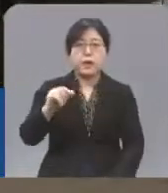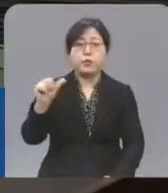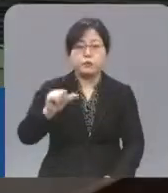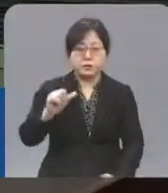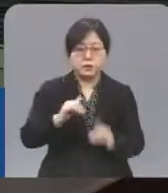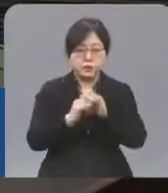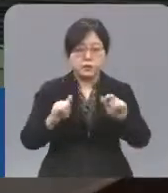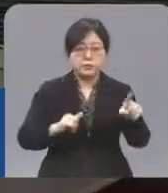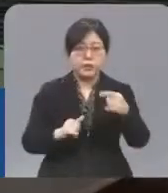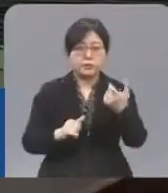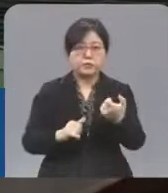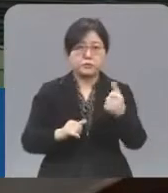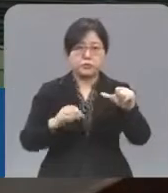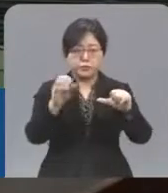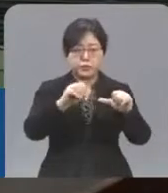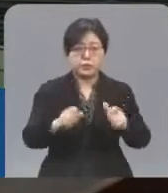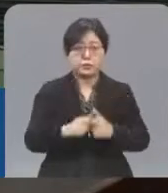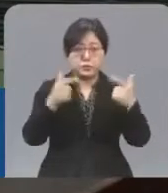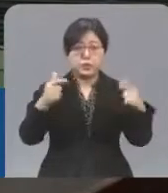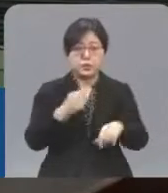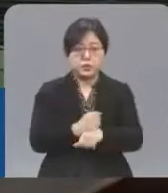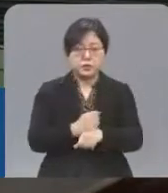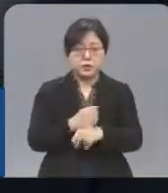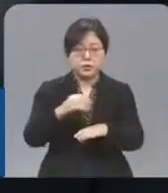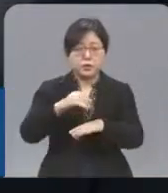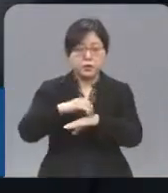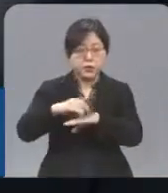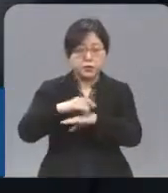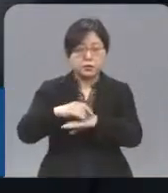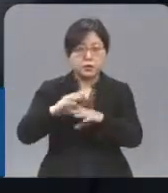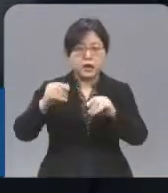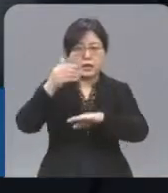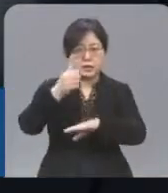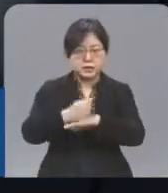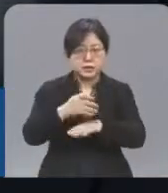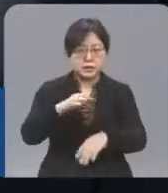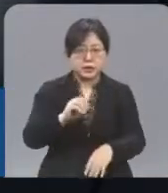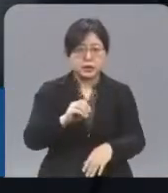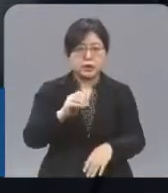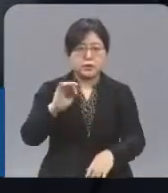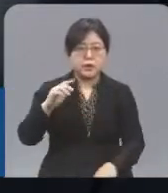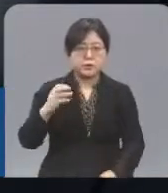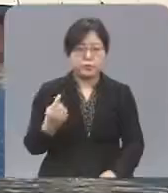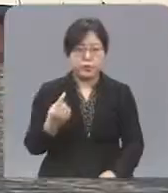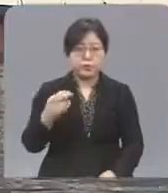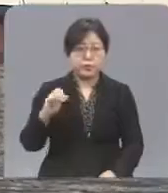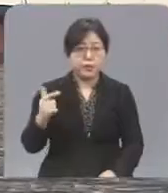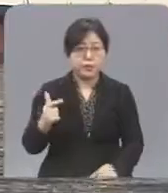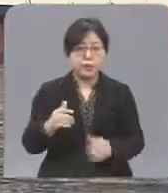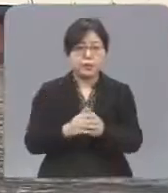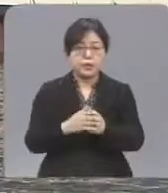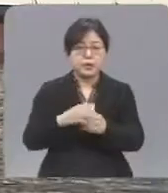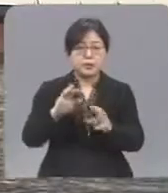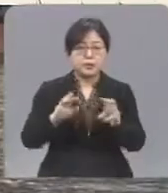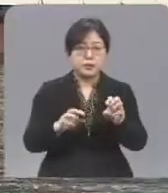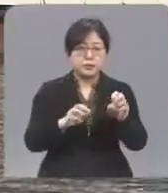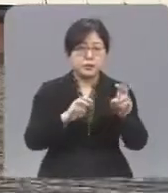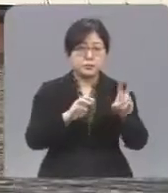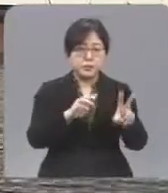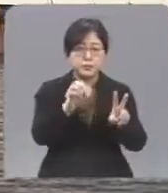명으로 165% 급증했고 완도권은 땅끝 산양과 화흥포에서 소안이 각각